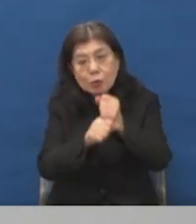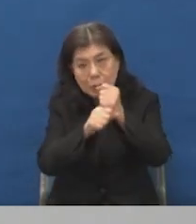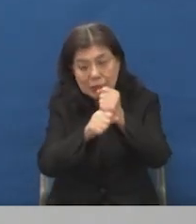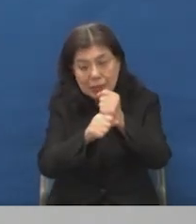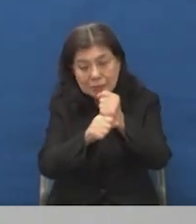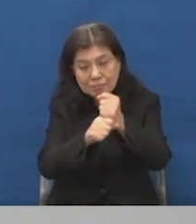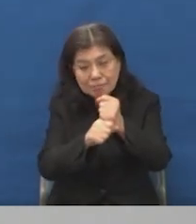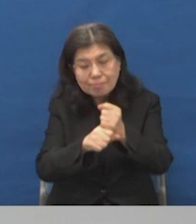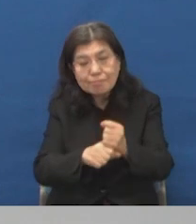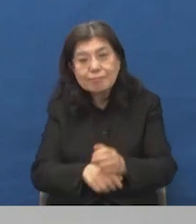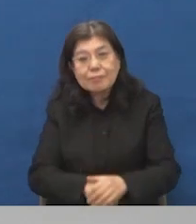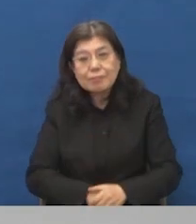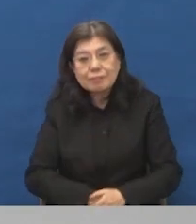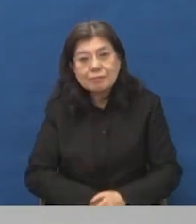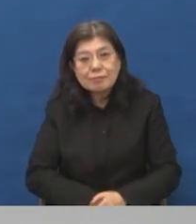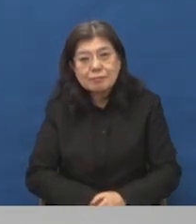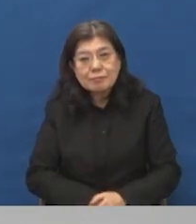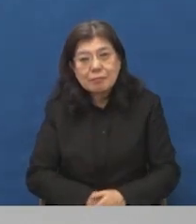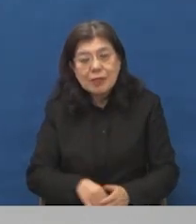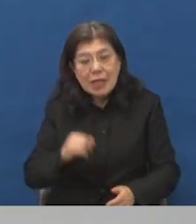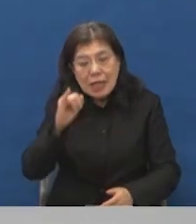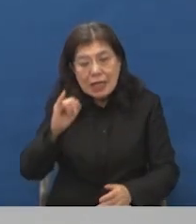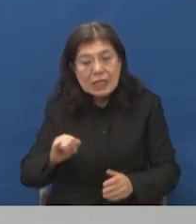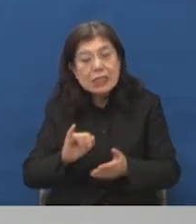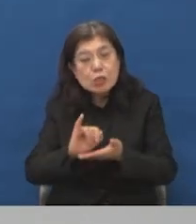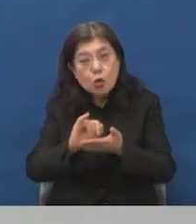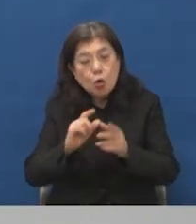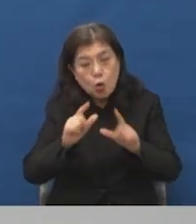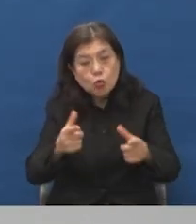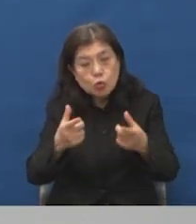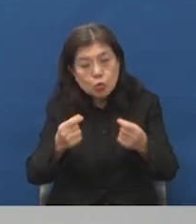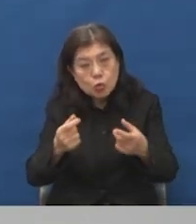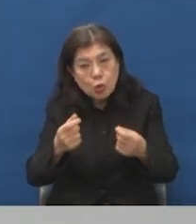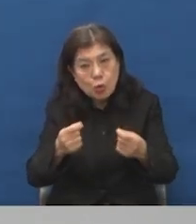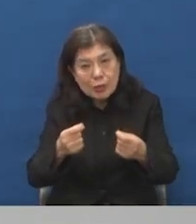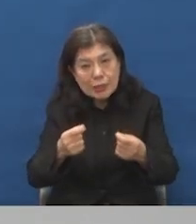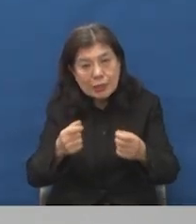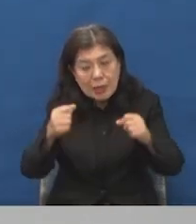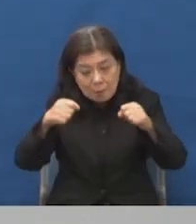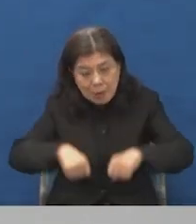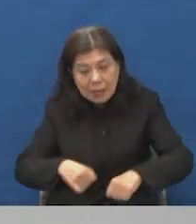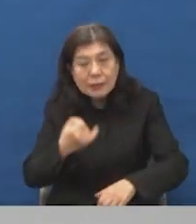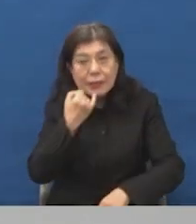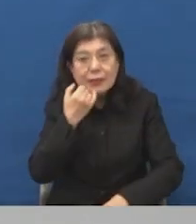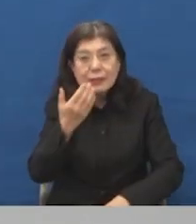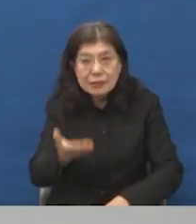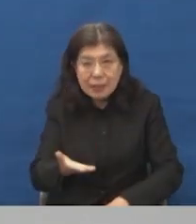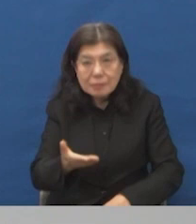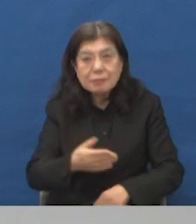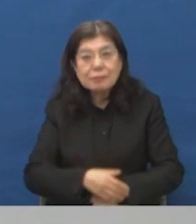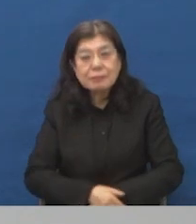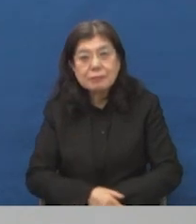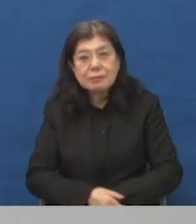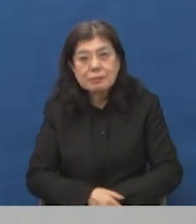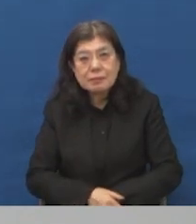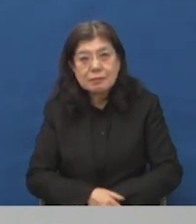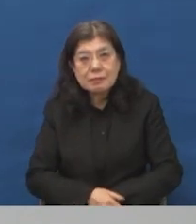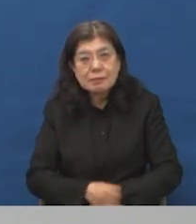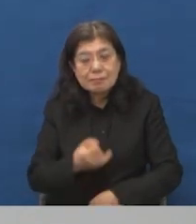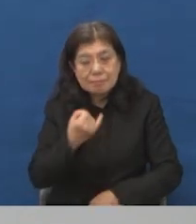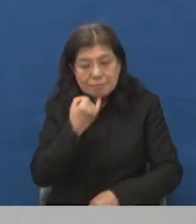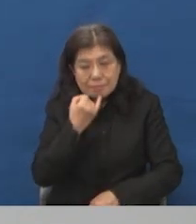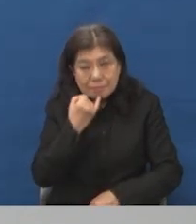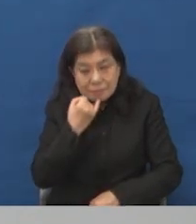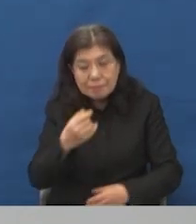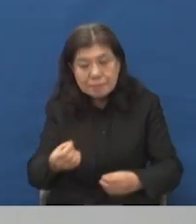します。本案は委員長報告のとおり、原案のとおり可決することにご異議ありませんか。ご異議なしと認